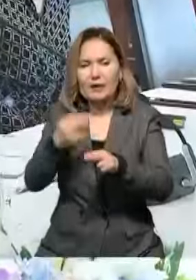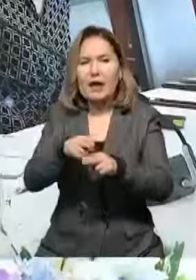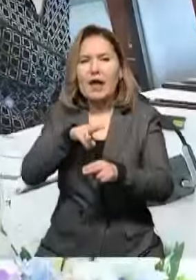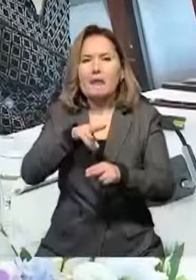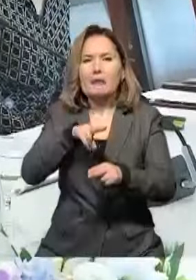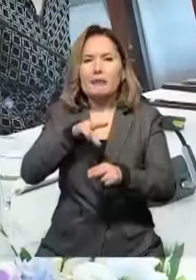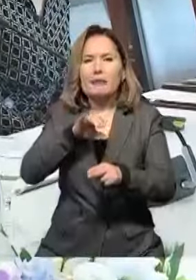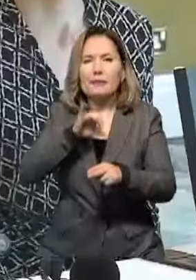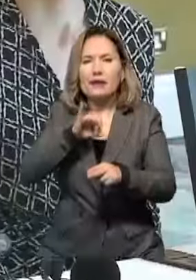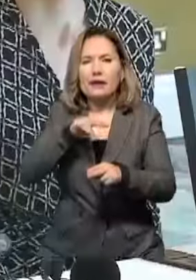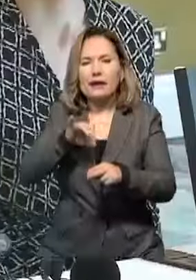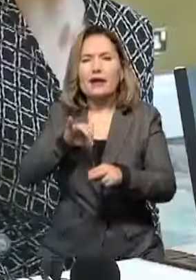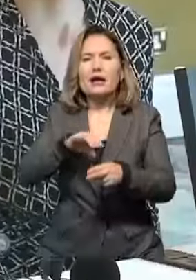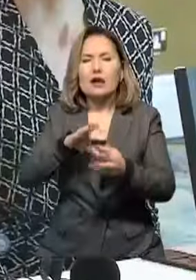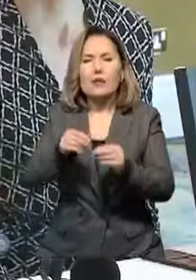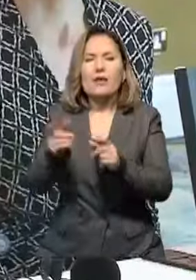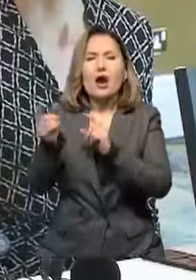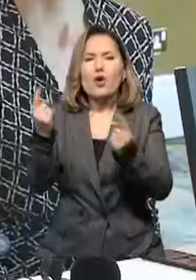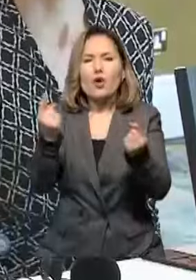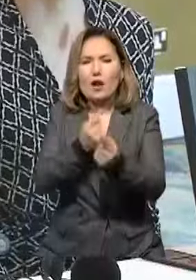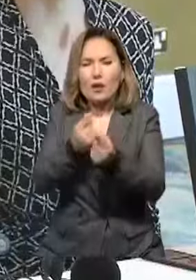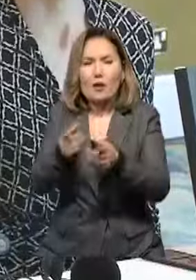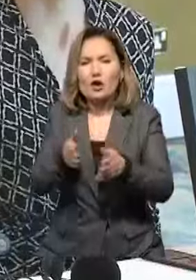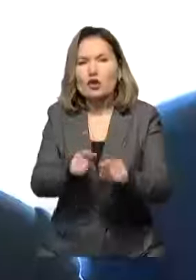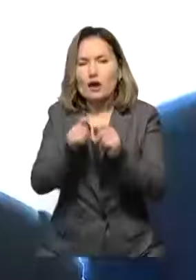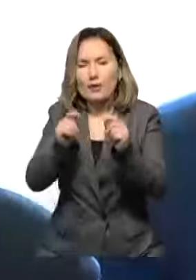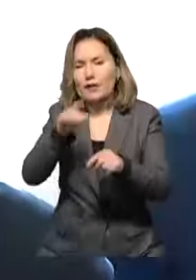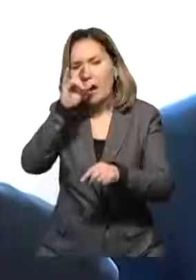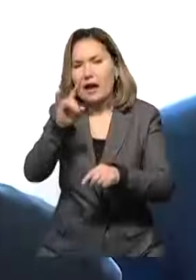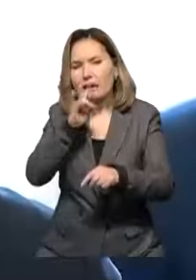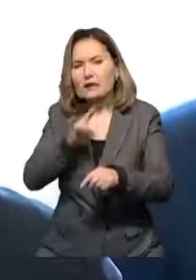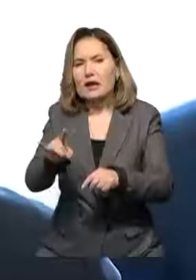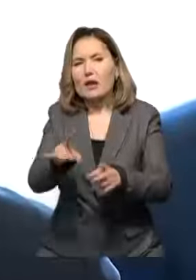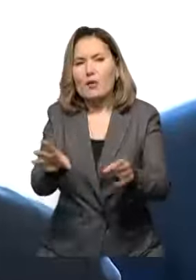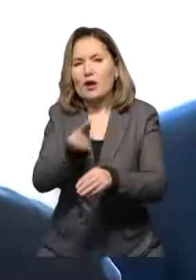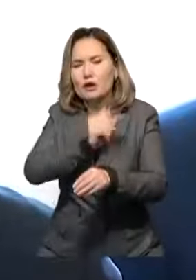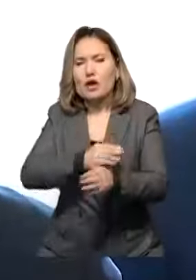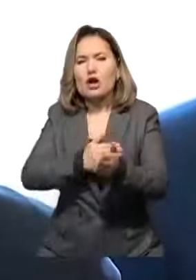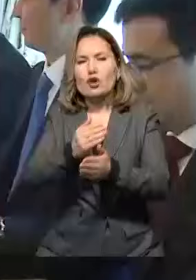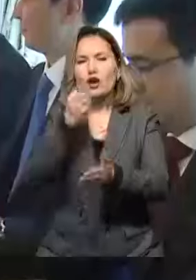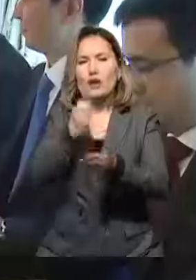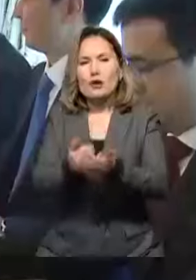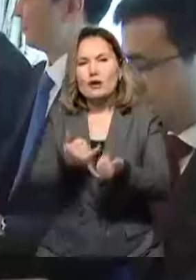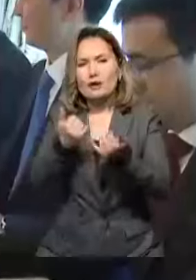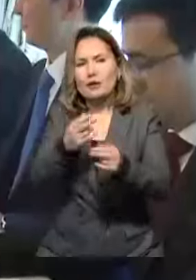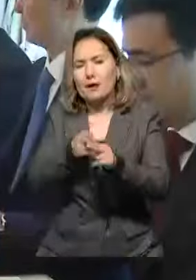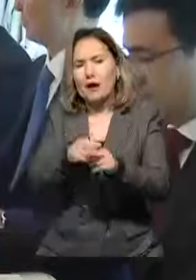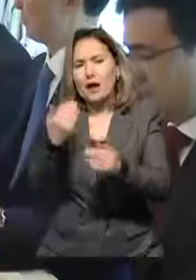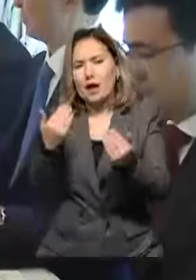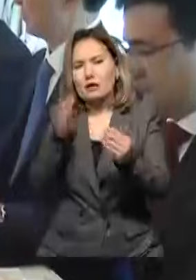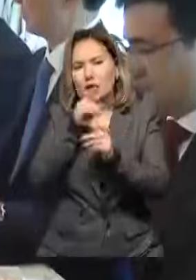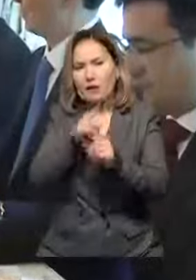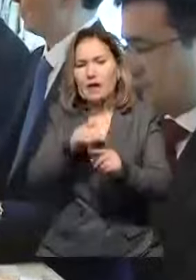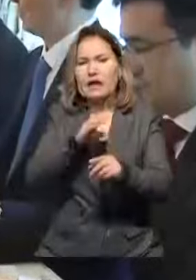Дилхан Пиллей көлік және логистика салалары бойынша біздің елмен арадағы ынтымақтастықтың әлеуетіне жоғары бағасын берді. Қазіргі